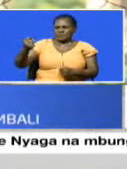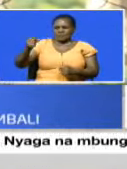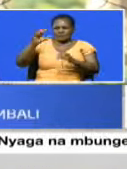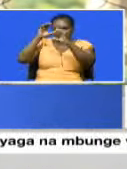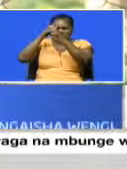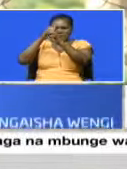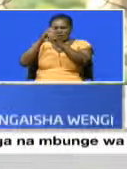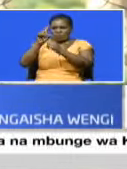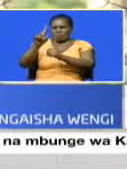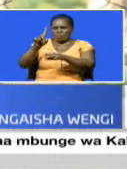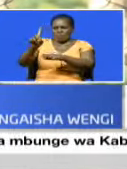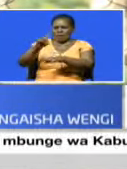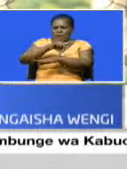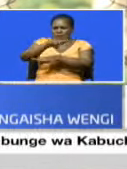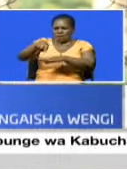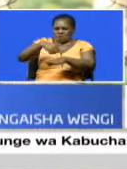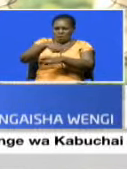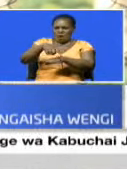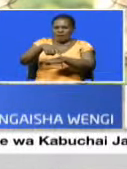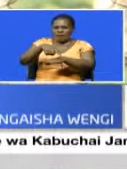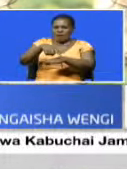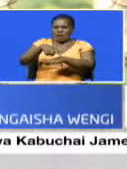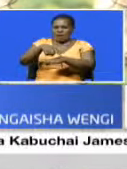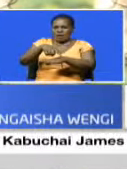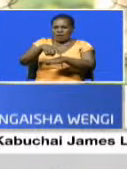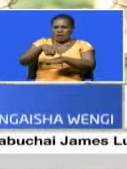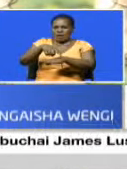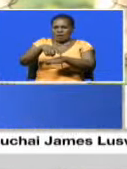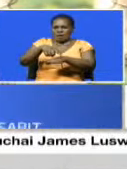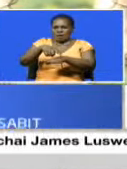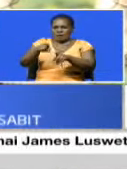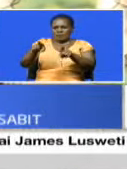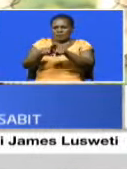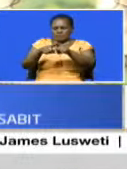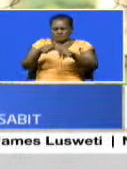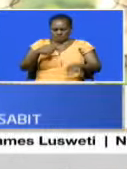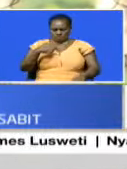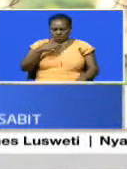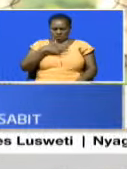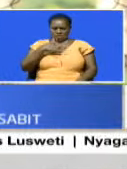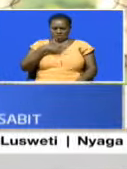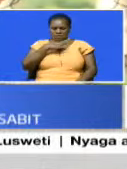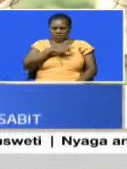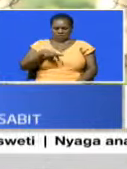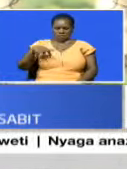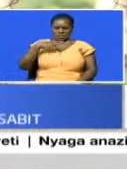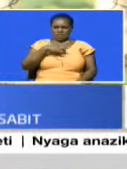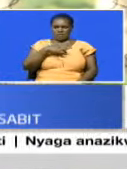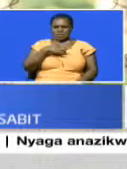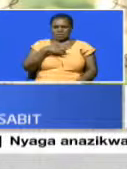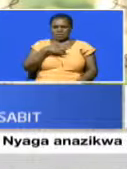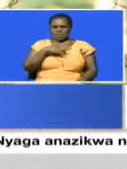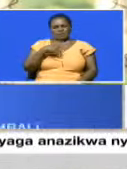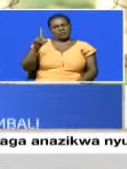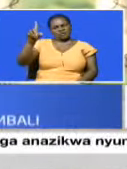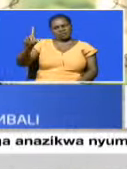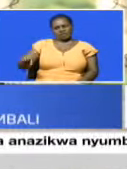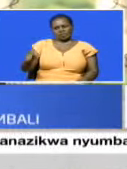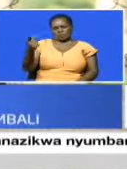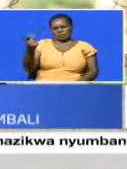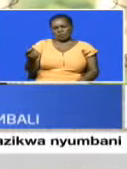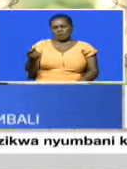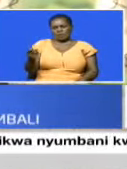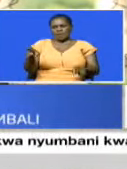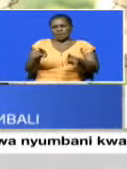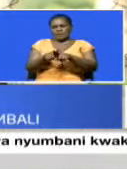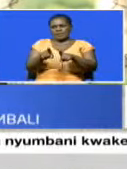ya wanawa ya kichwa na skani hata ya kifua, yote bei hapa ni nafuu, sababu gharama pia